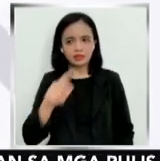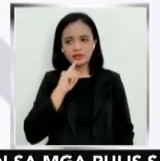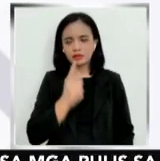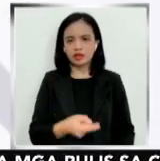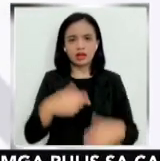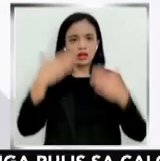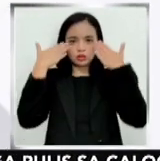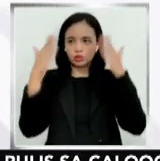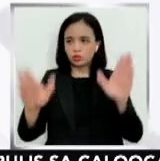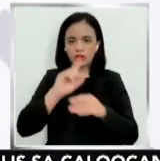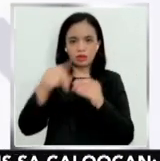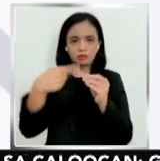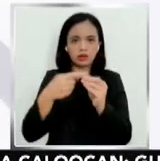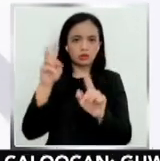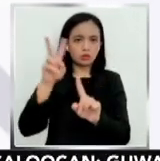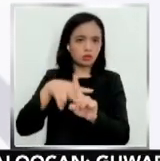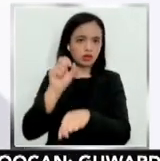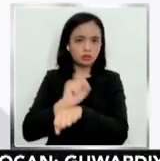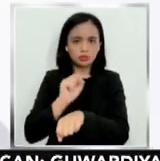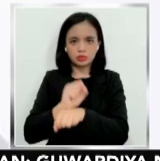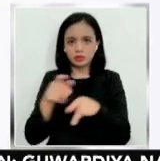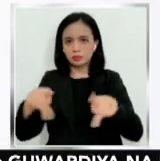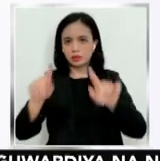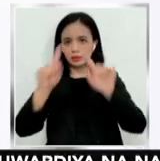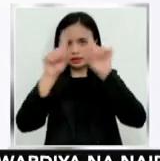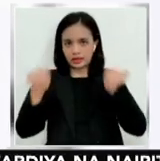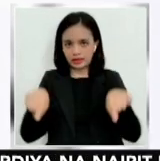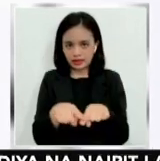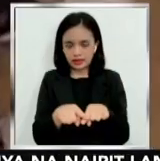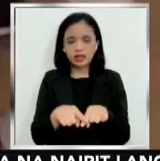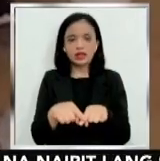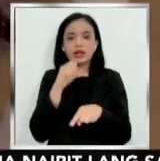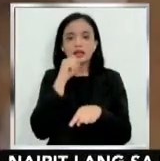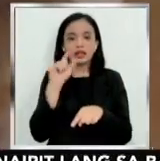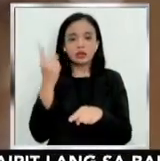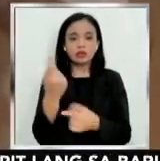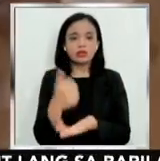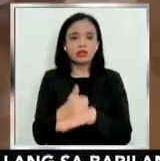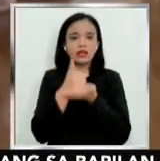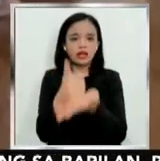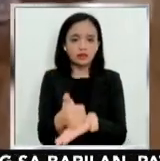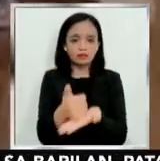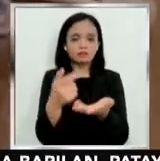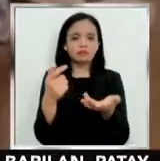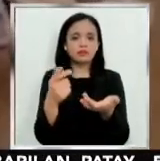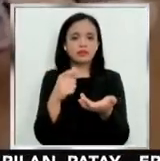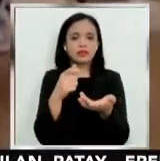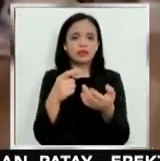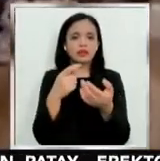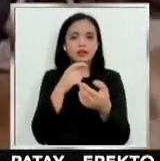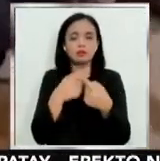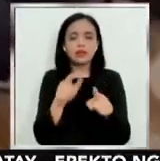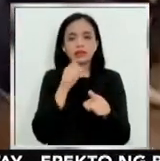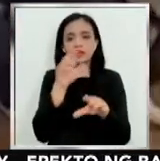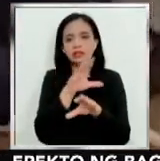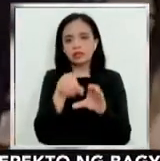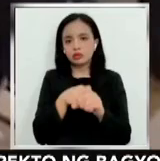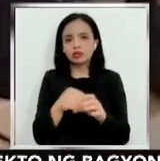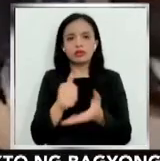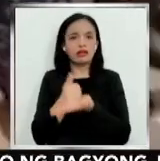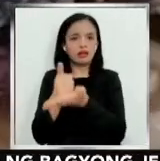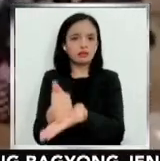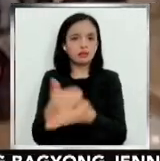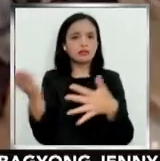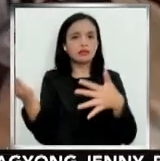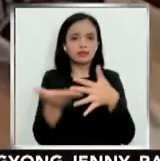work permit sa Italy maliban sa pagtulong sa pag-file nito. Para sa GMA Integrated News, JP